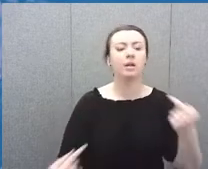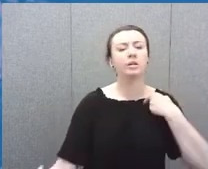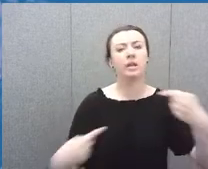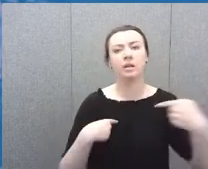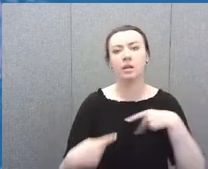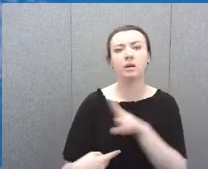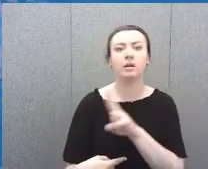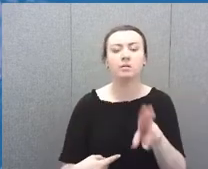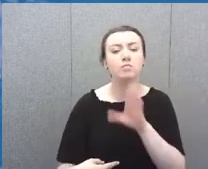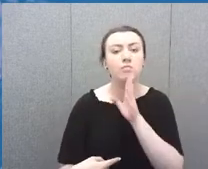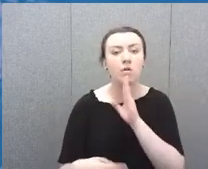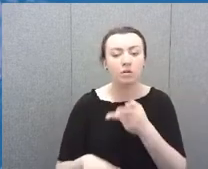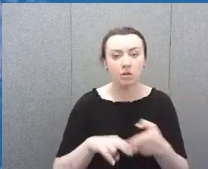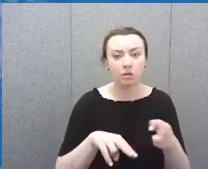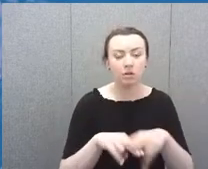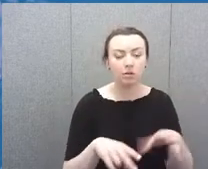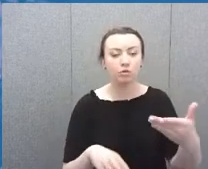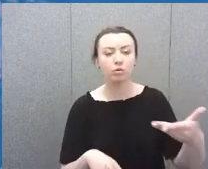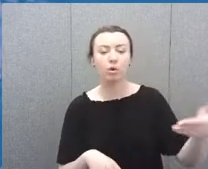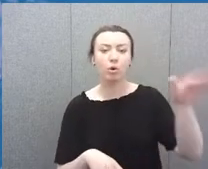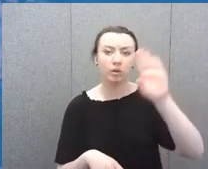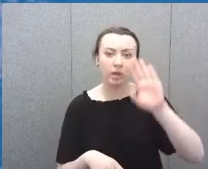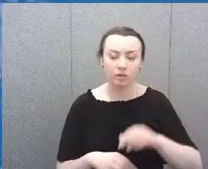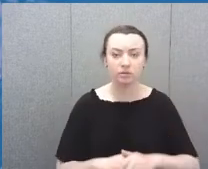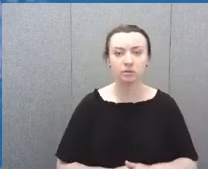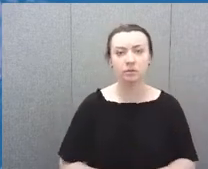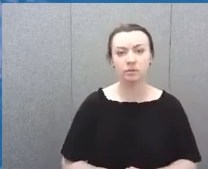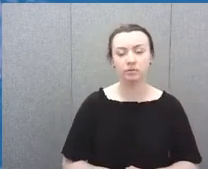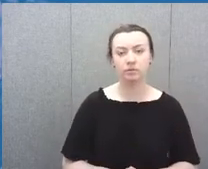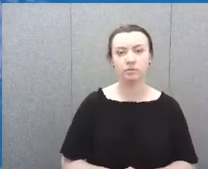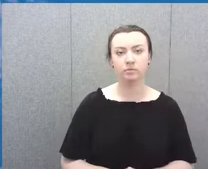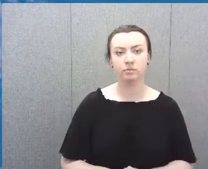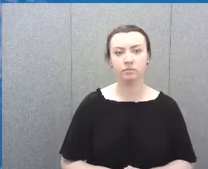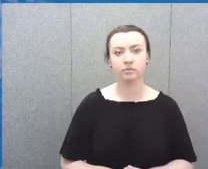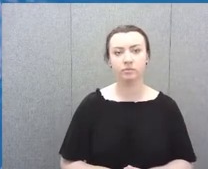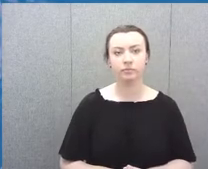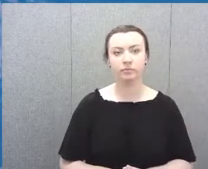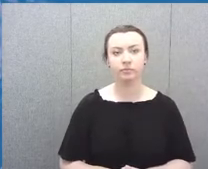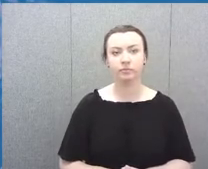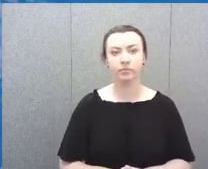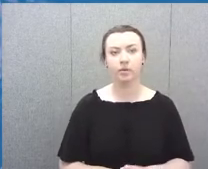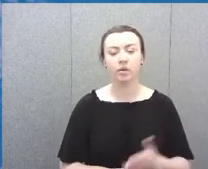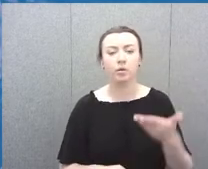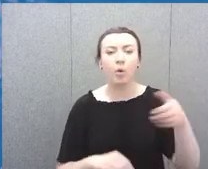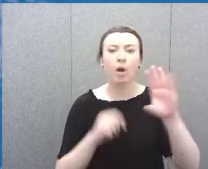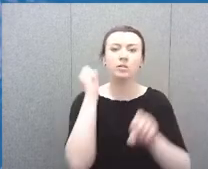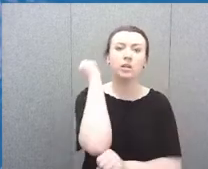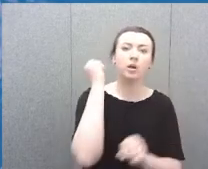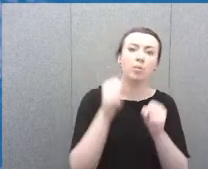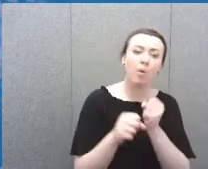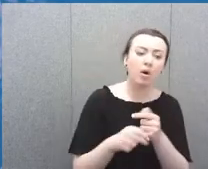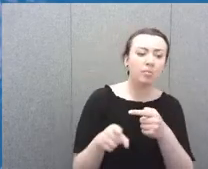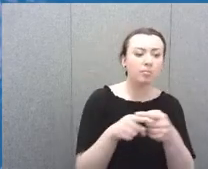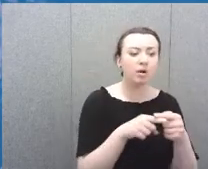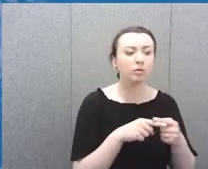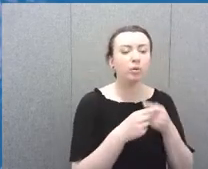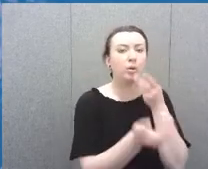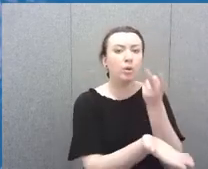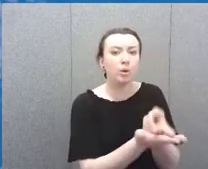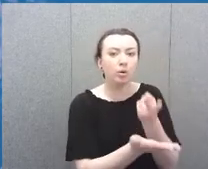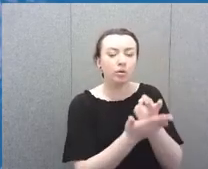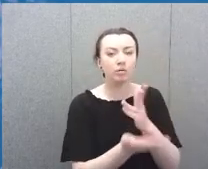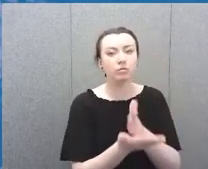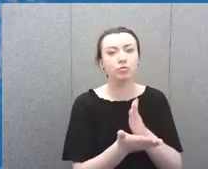этого вируса, несмотря на то, что даже в тех же больницах большинство персонала были женщины, которые не получали